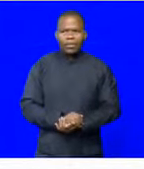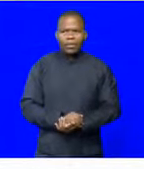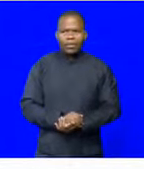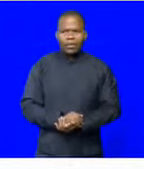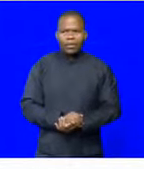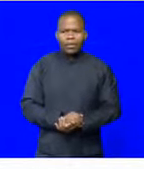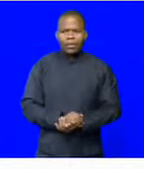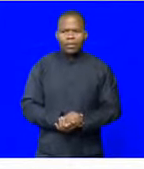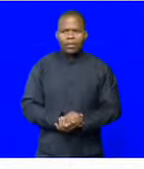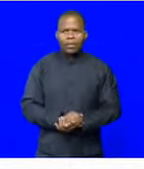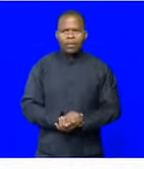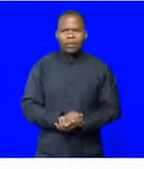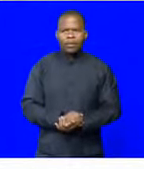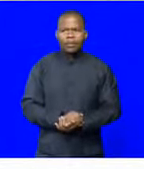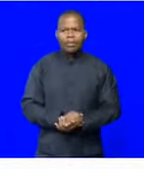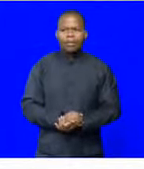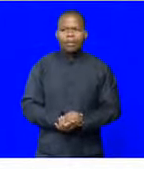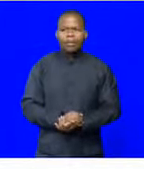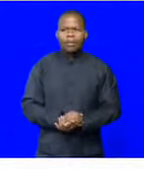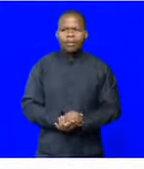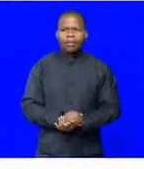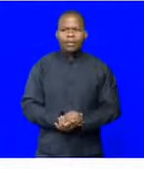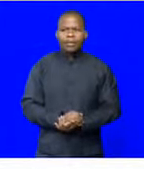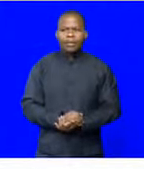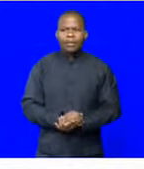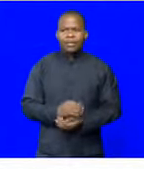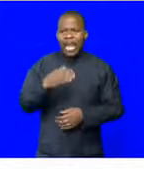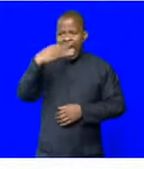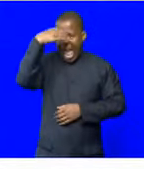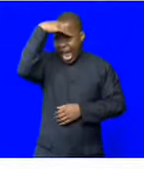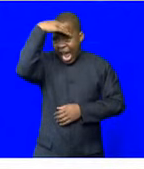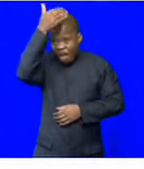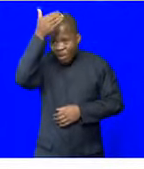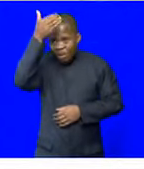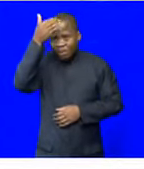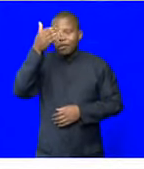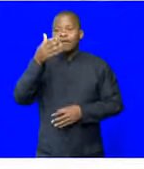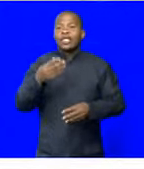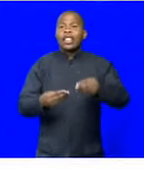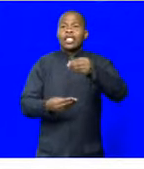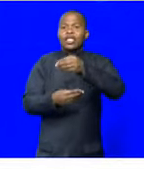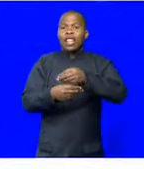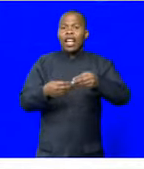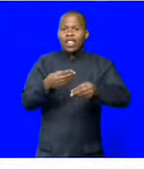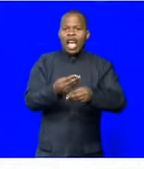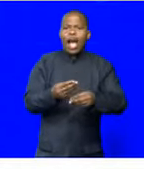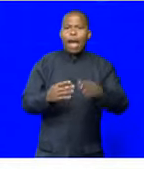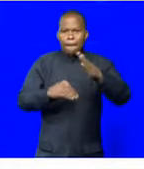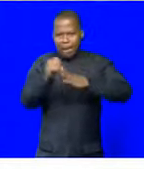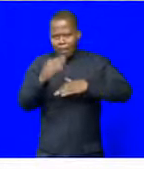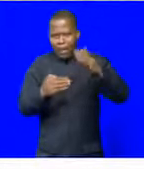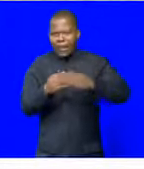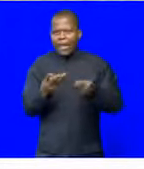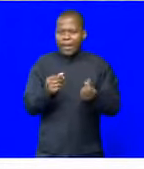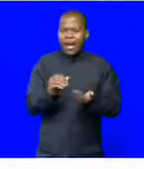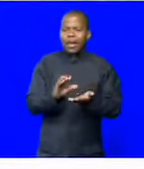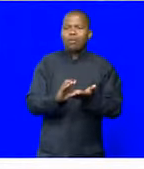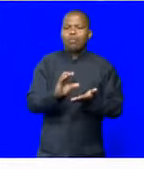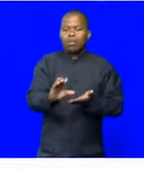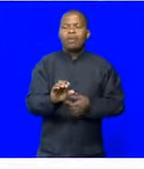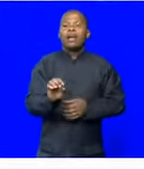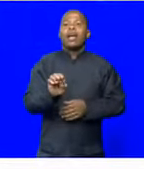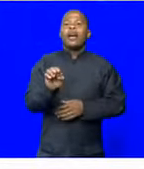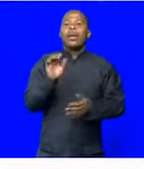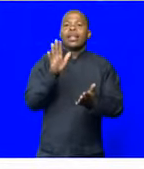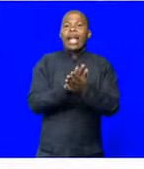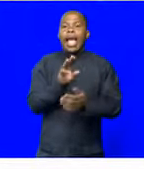umhlangano webaholi bemaveya kamhlaba hulumende sewufake imali elinganiselwa etikhithini letelishumi temalangeni etakhiweni